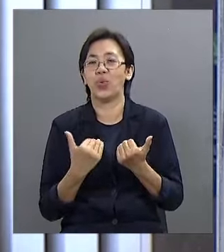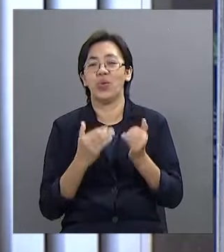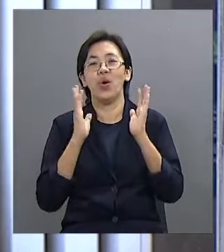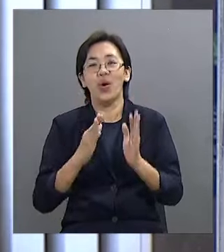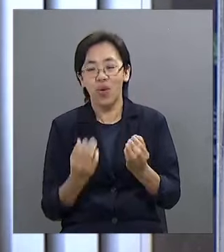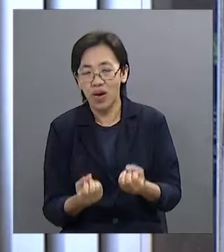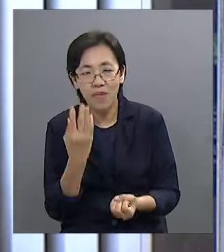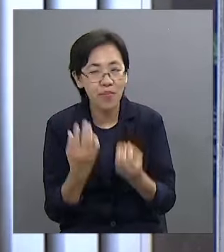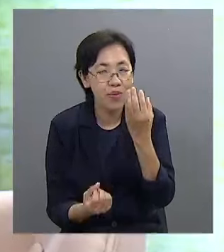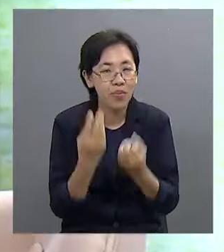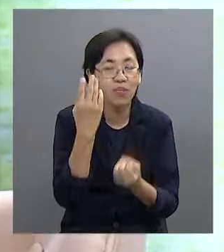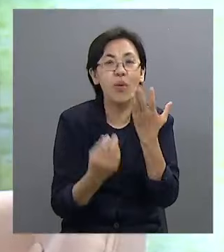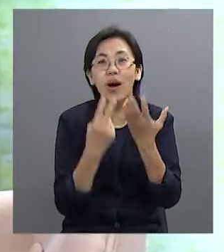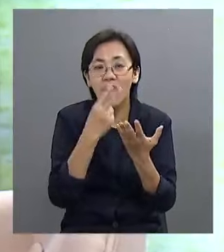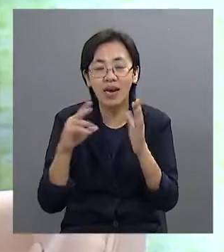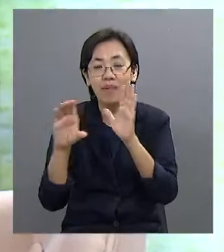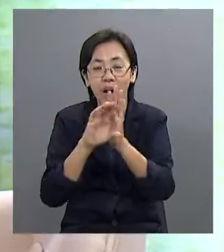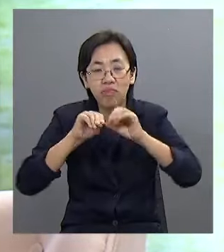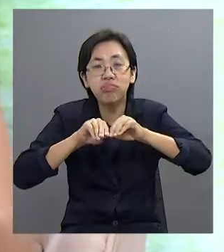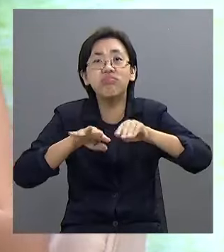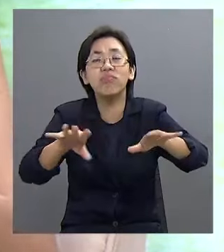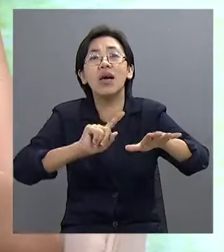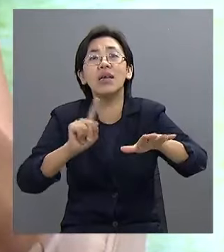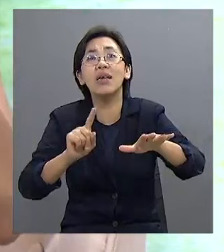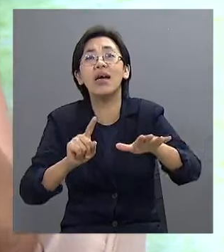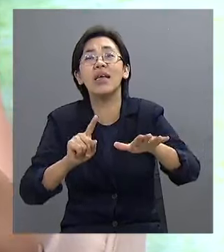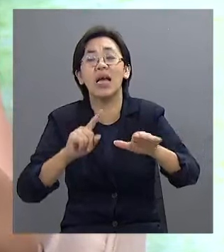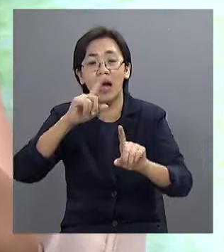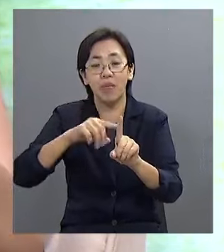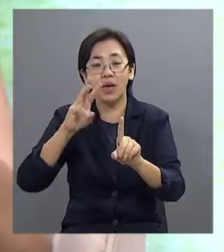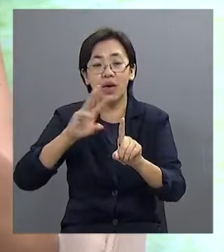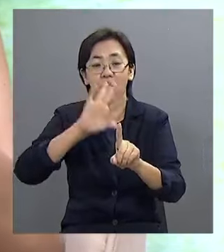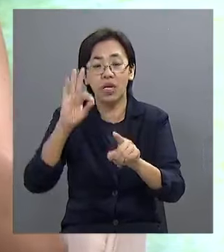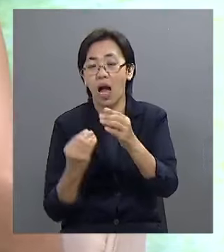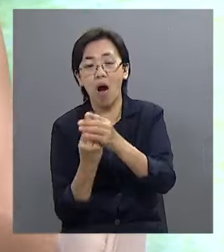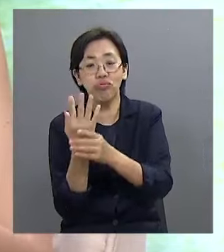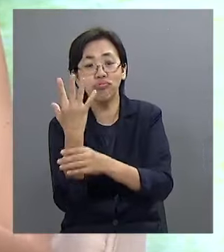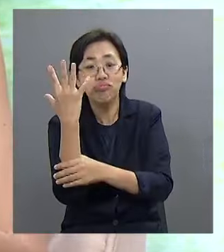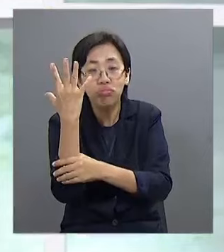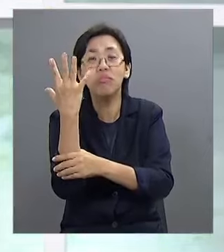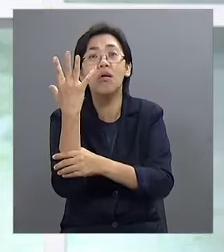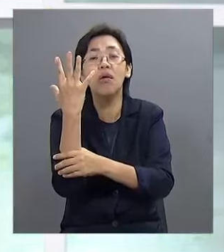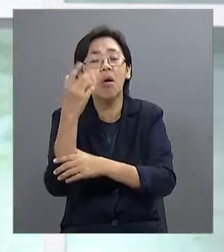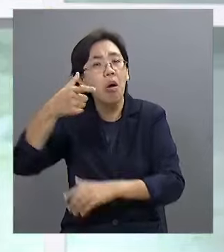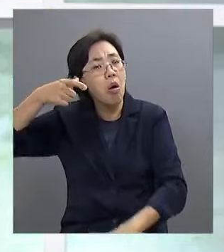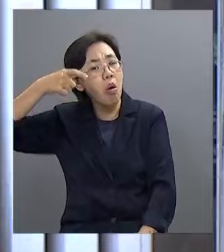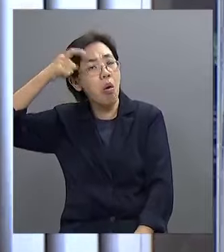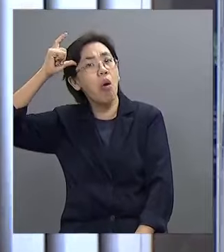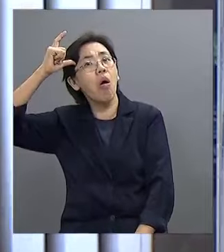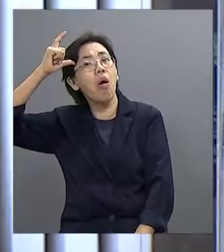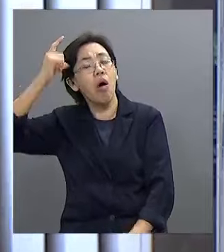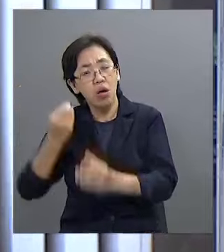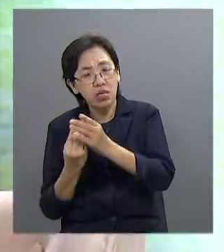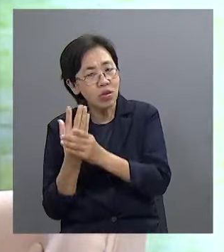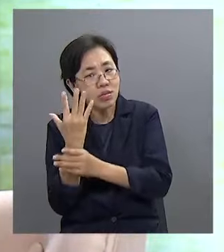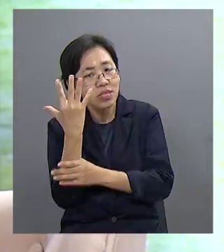ตจากภาพที่เขาแชร์กัน อ๋อพอประกาศปลดล็อกวันที่9ปุ๊บ โตเลย โอ้โหเป็นต้นใหญ่เลย งงมากท ำ อะไรโตไวเหลือเกิน อยาก